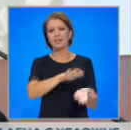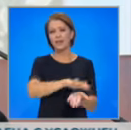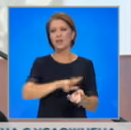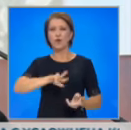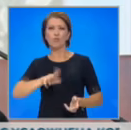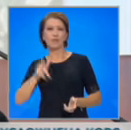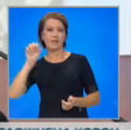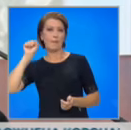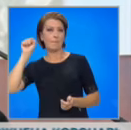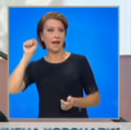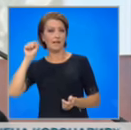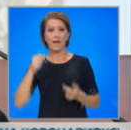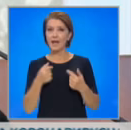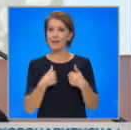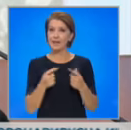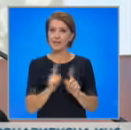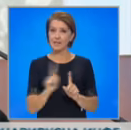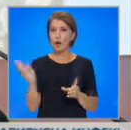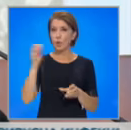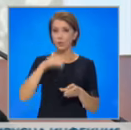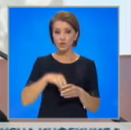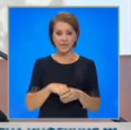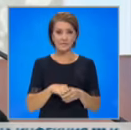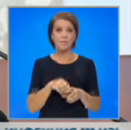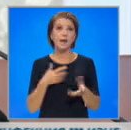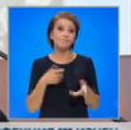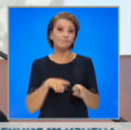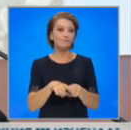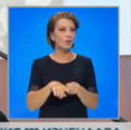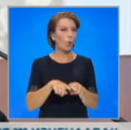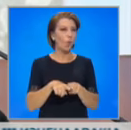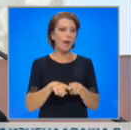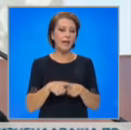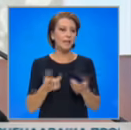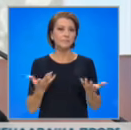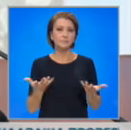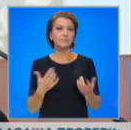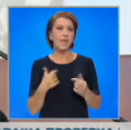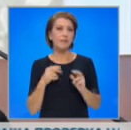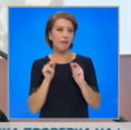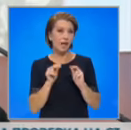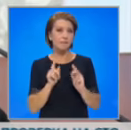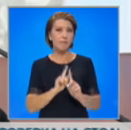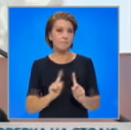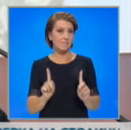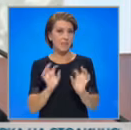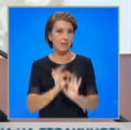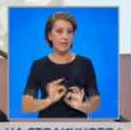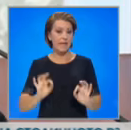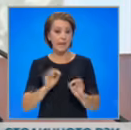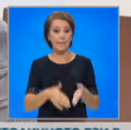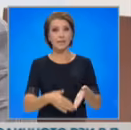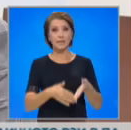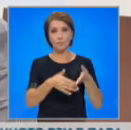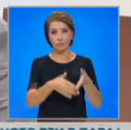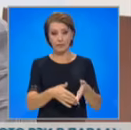партии, ние не участваме в това. Така че, колеги, няма какво ново да ви кажем, освен че ние няма да подкрепим съставяне към днес ваш